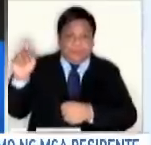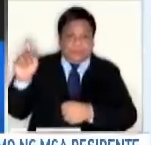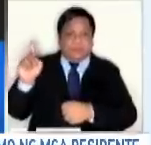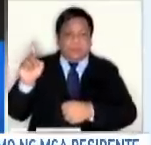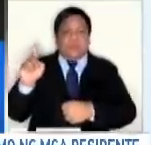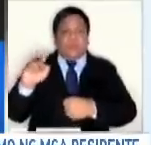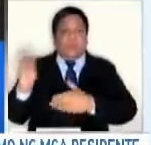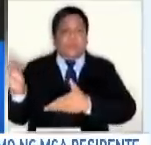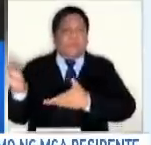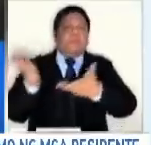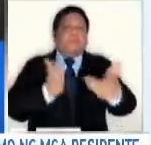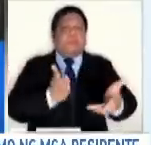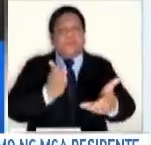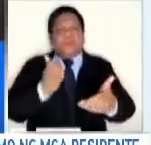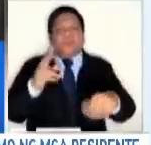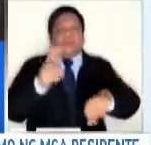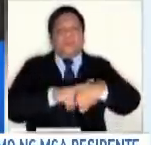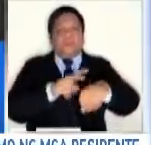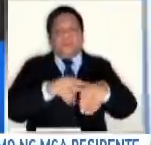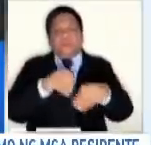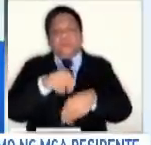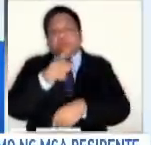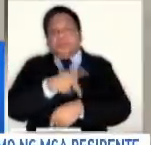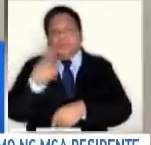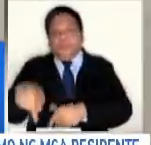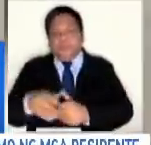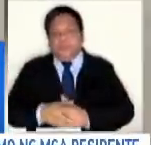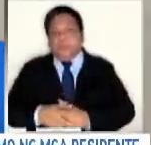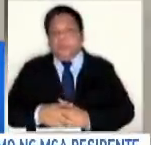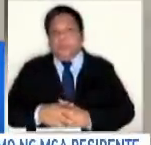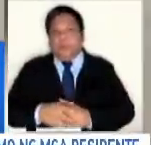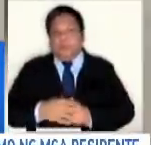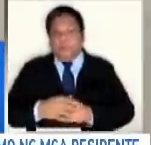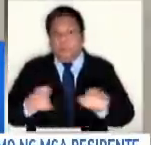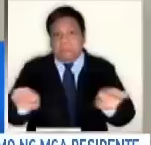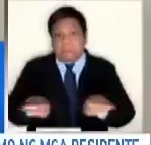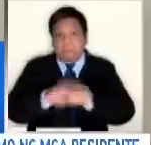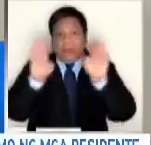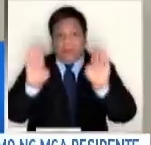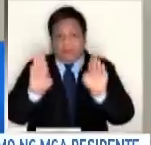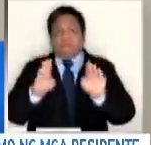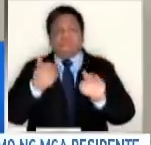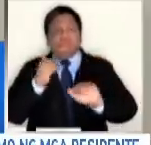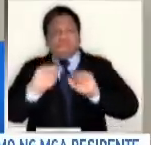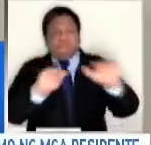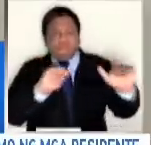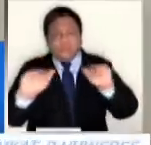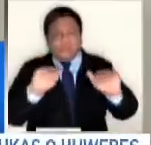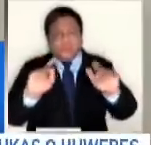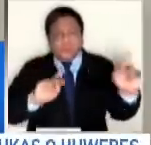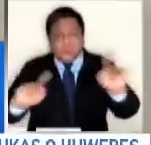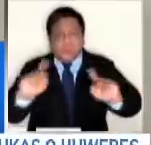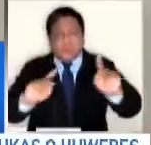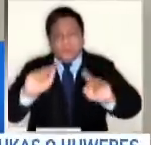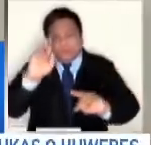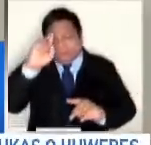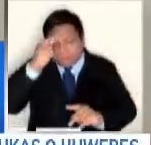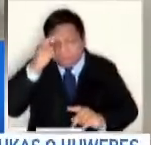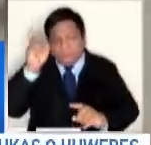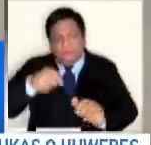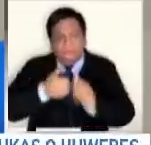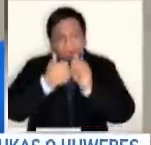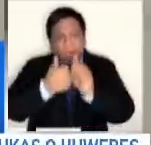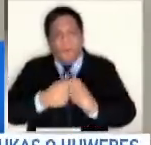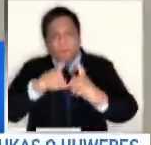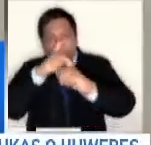sa Pampanga. At kasabay nga rin dito ay nagsisita sila, nagre-remind sila sa mga motorista na tumupad pa rin